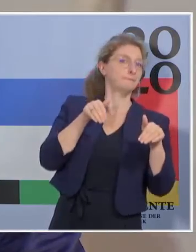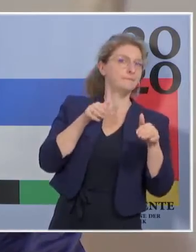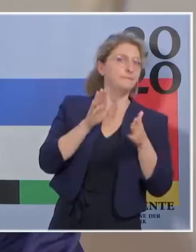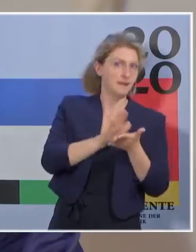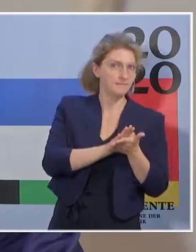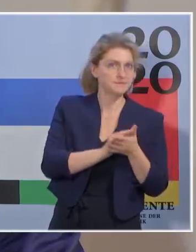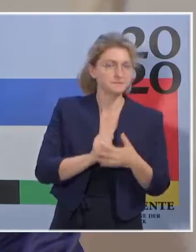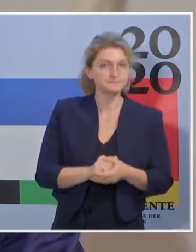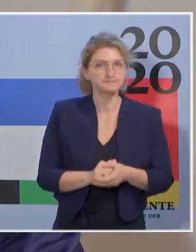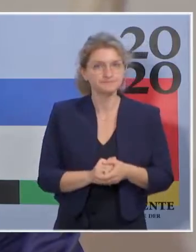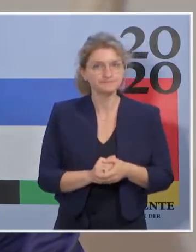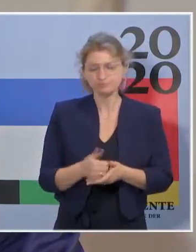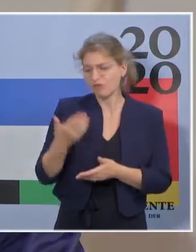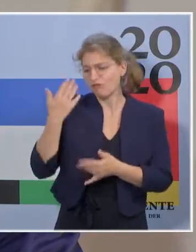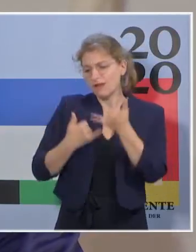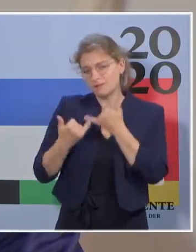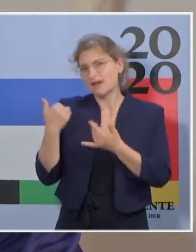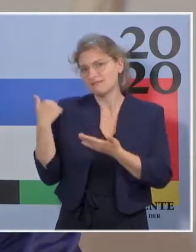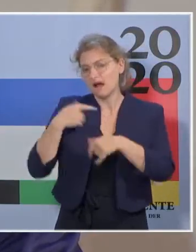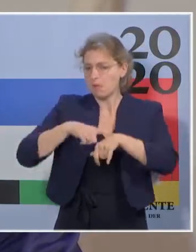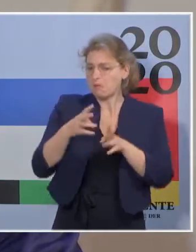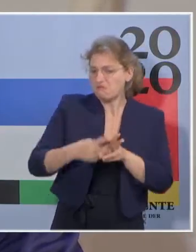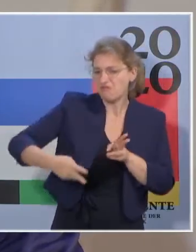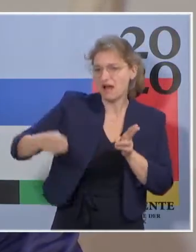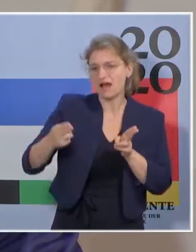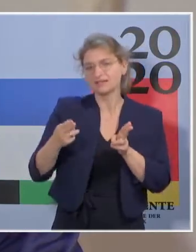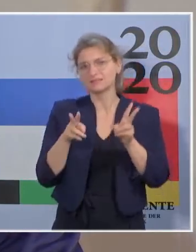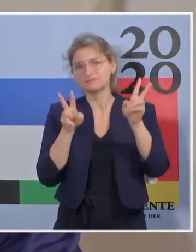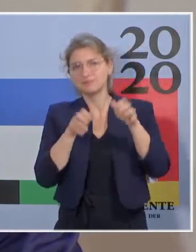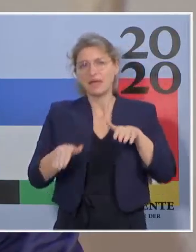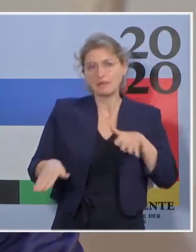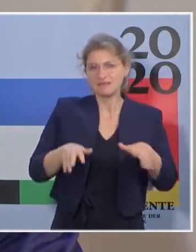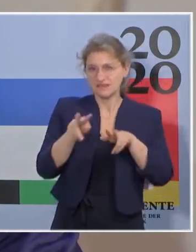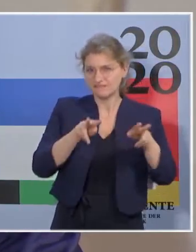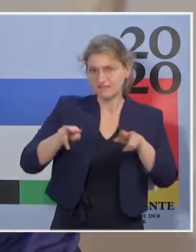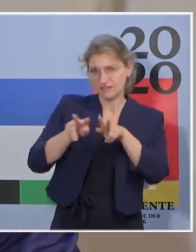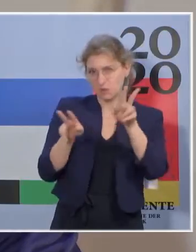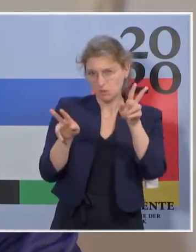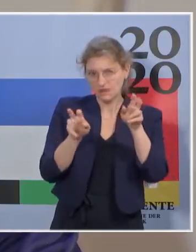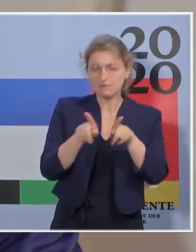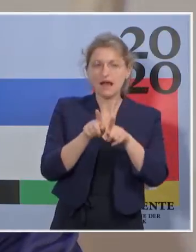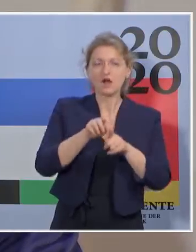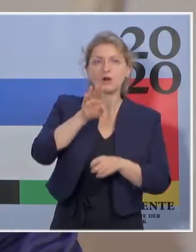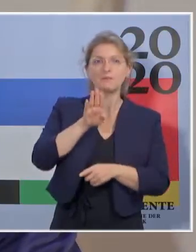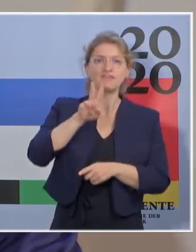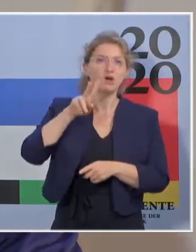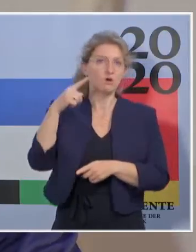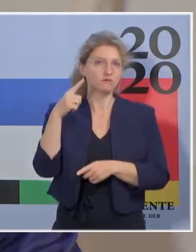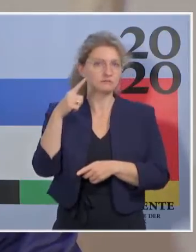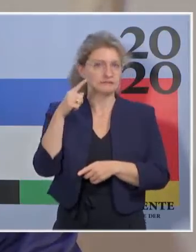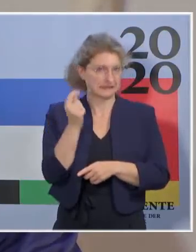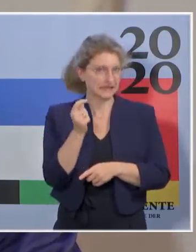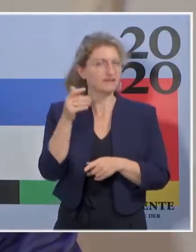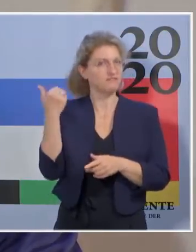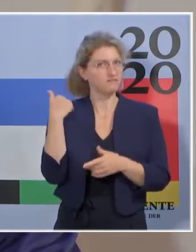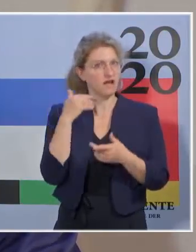Hat natürlich im letzten Jahr Phasen gegeben rund um das sogenannte Ibiza-Video, als dann auch das BVG sehr vor den Vorhang